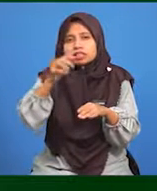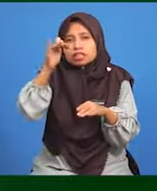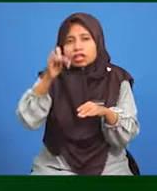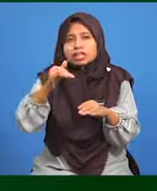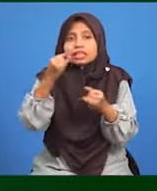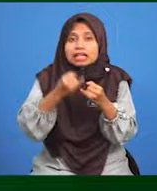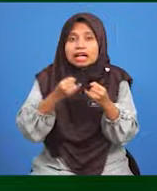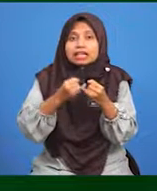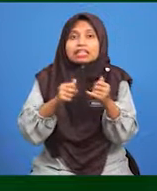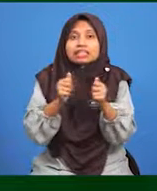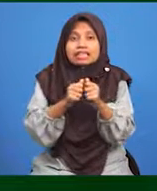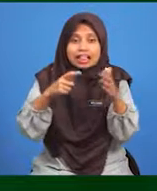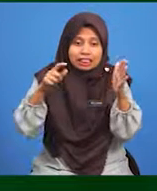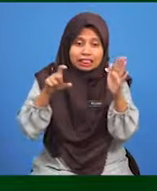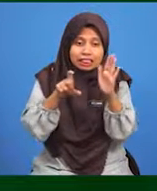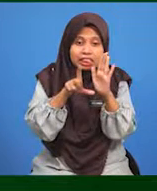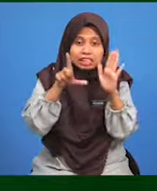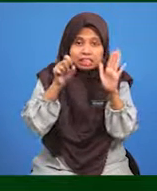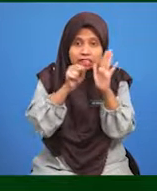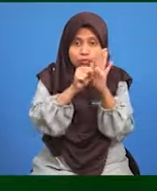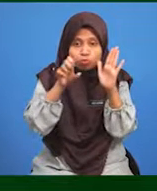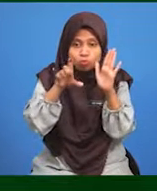dengan tanda tanya